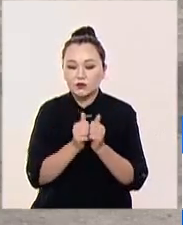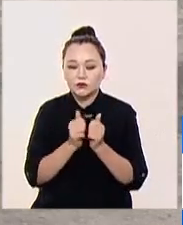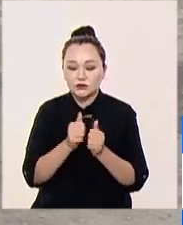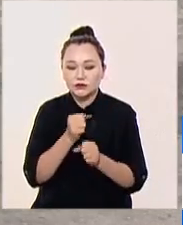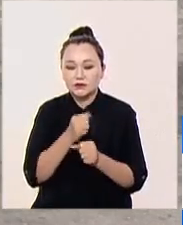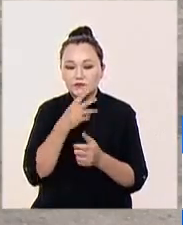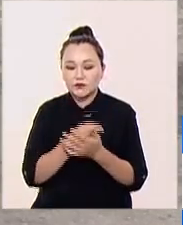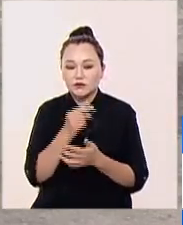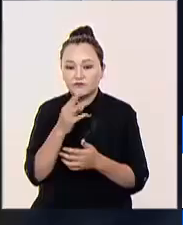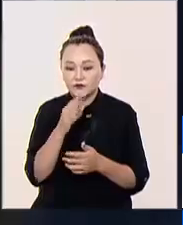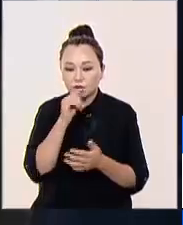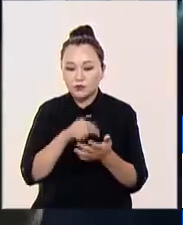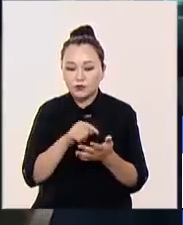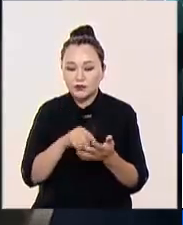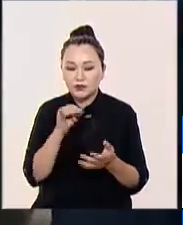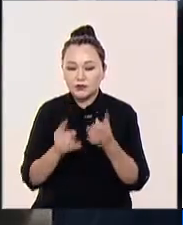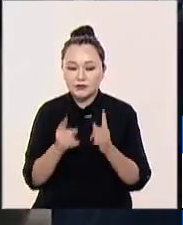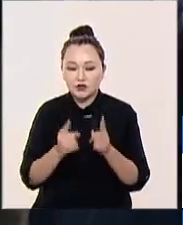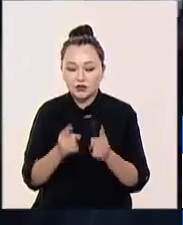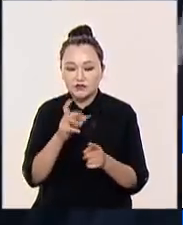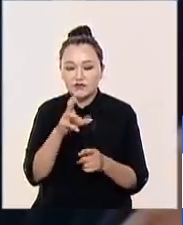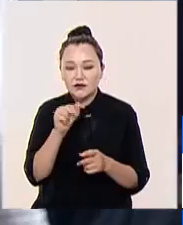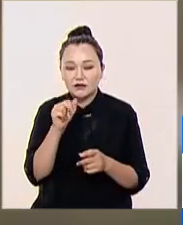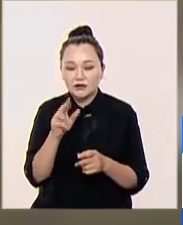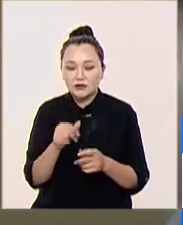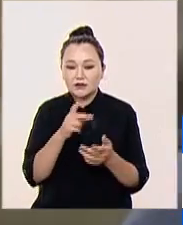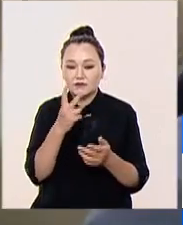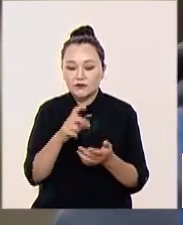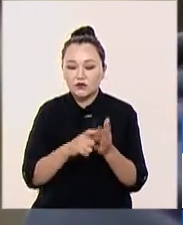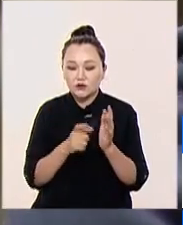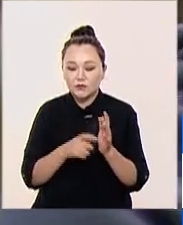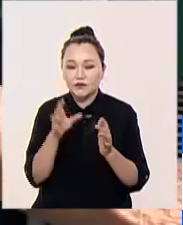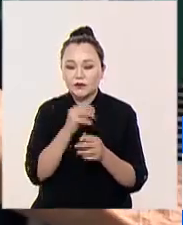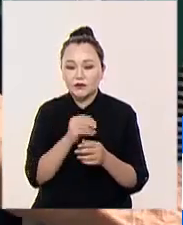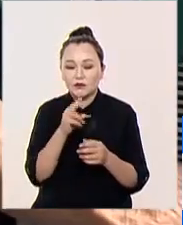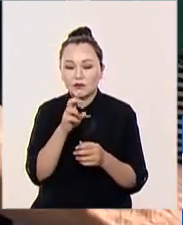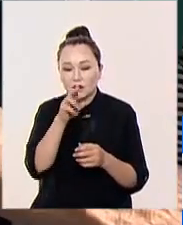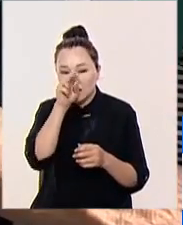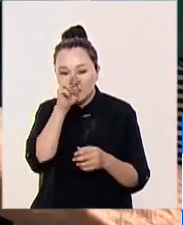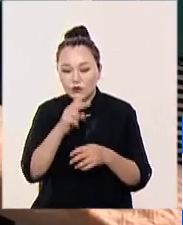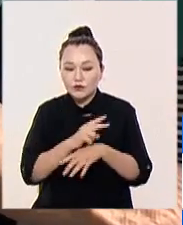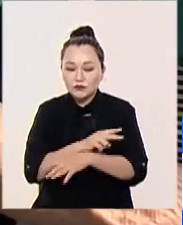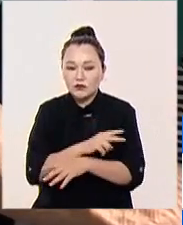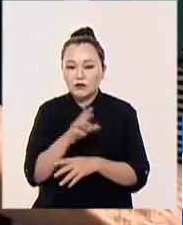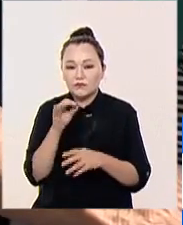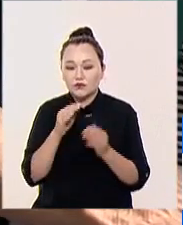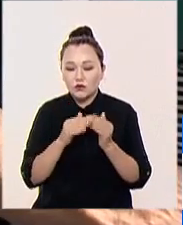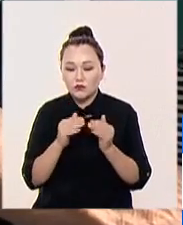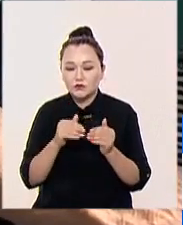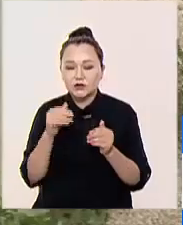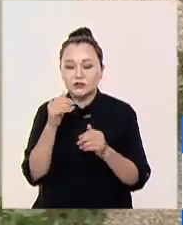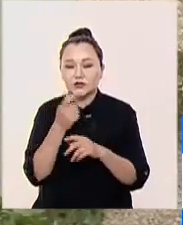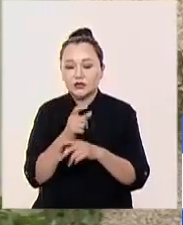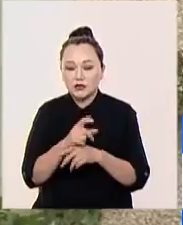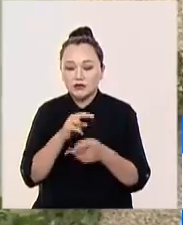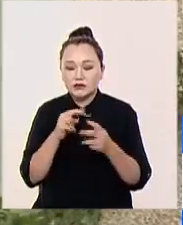в своей квартире курятник и настоящую свалку. И двушка стала рассадником блох и насекомых. А домочадцев пожилой бабушке